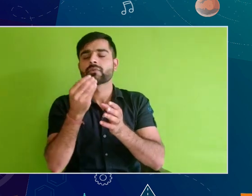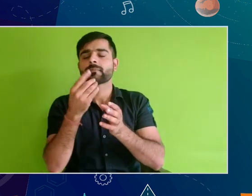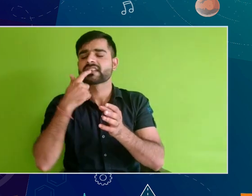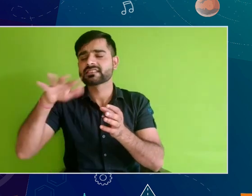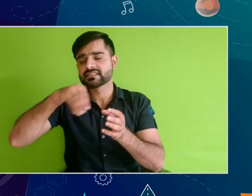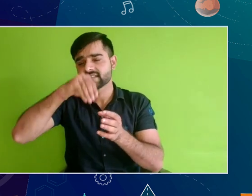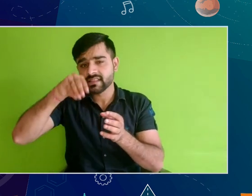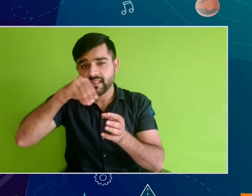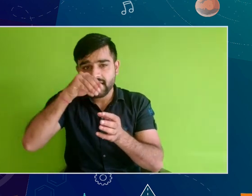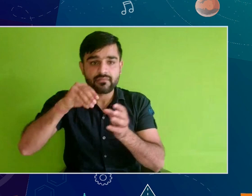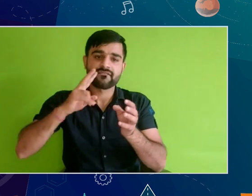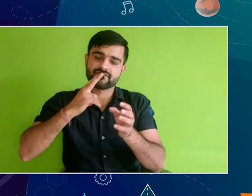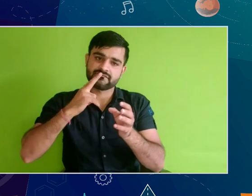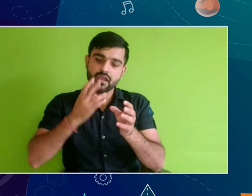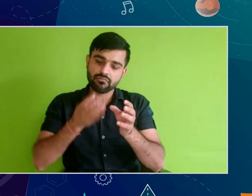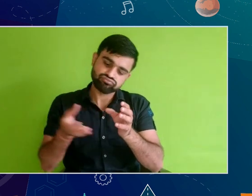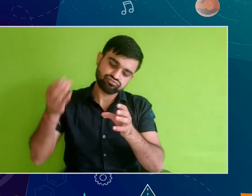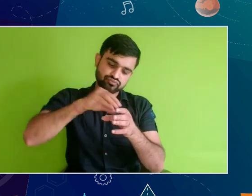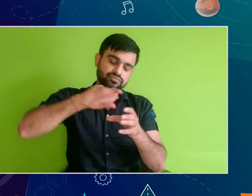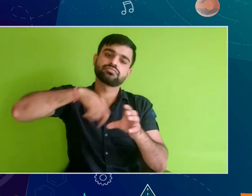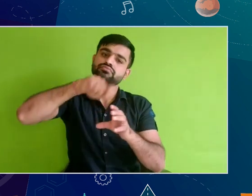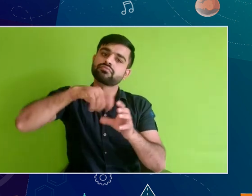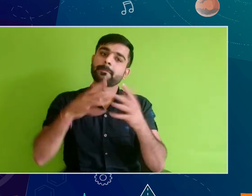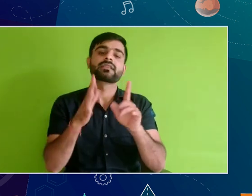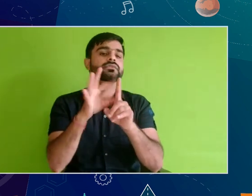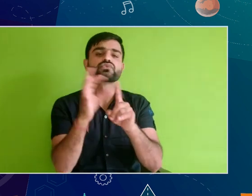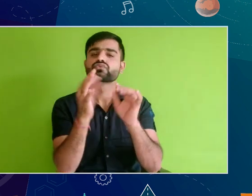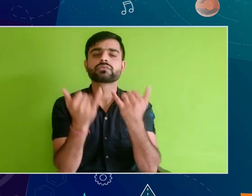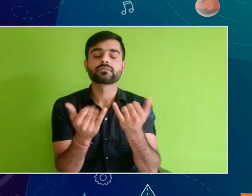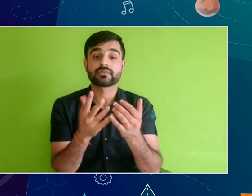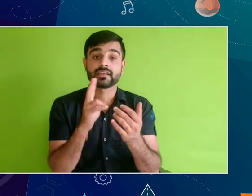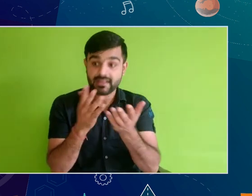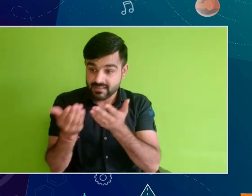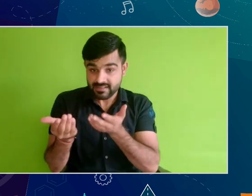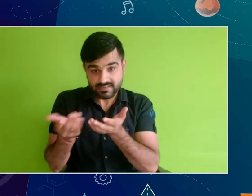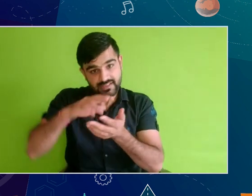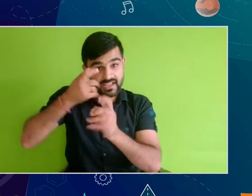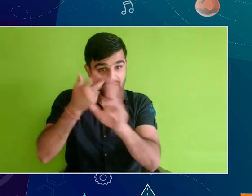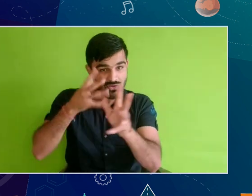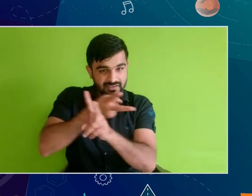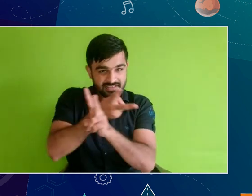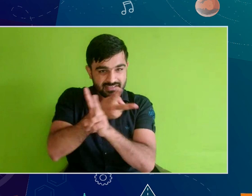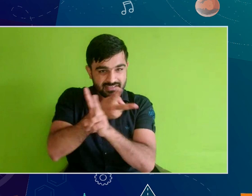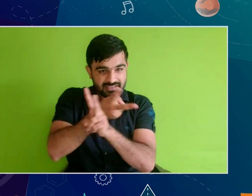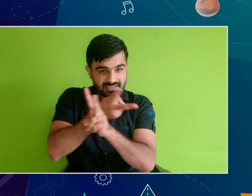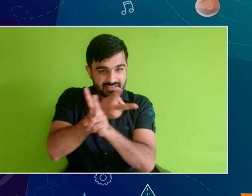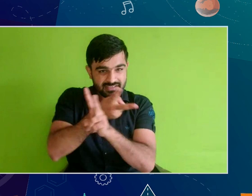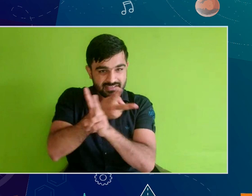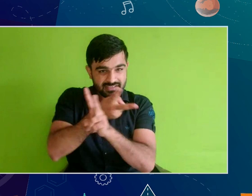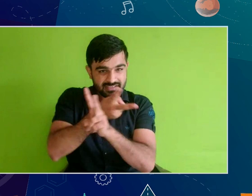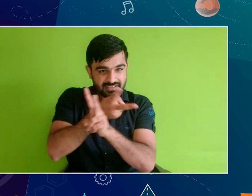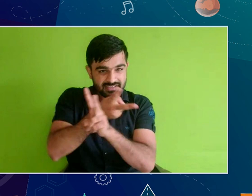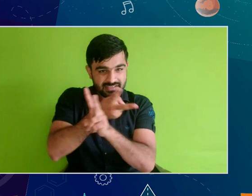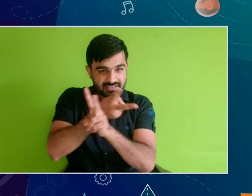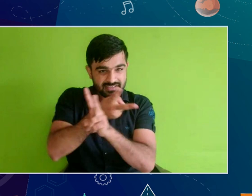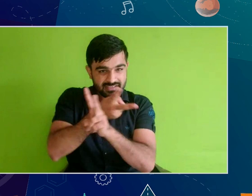cooking vegetables. Now उन्होंने क्या करा कि उस पेस्ट को उठा के उस ह्यूज पॉट के